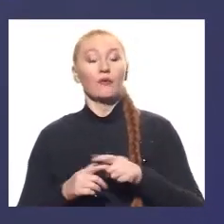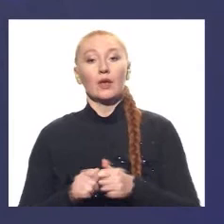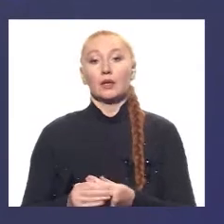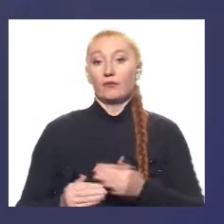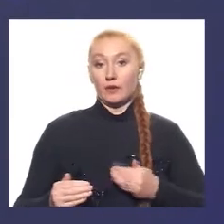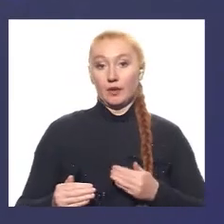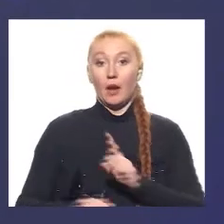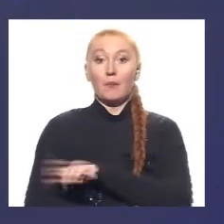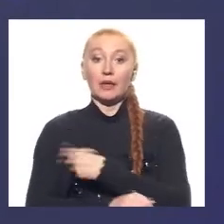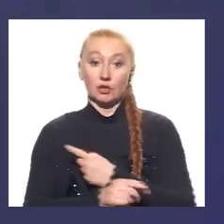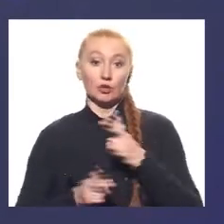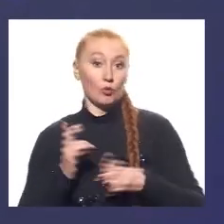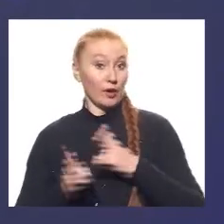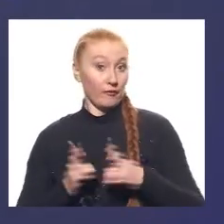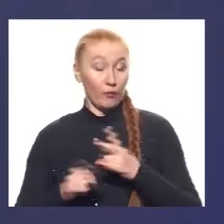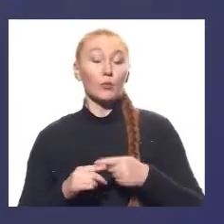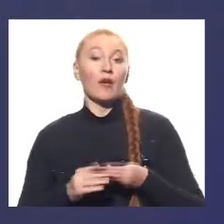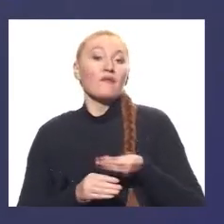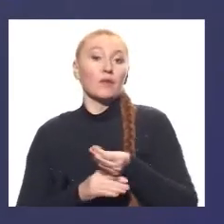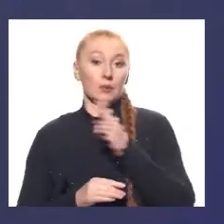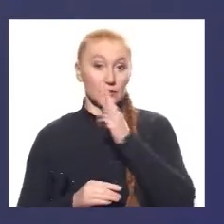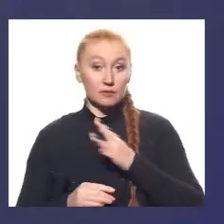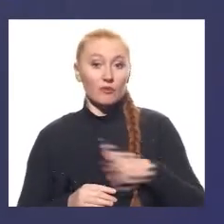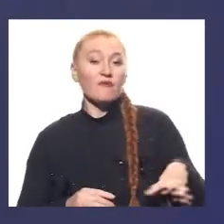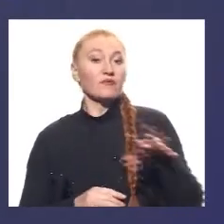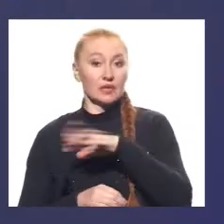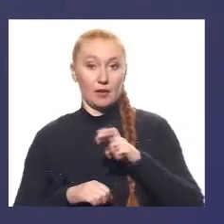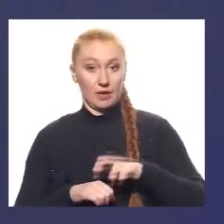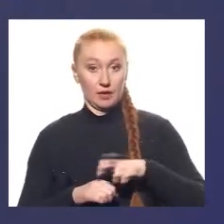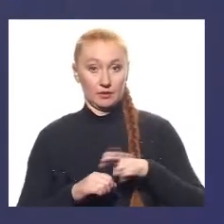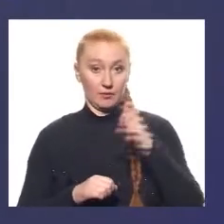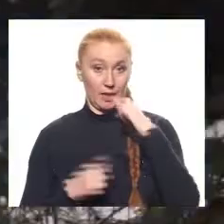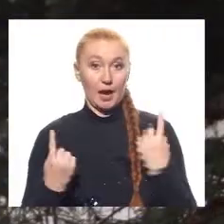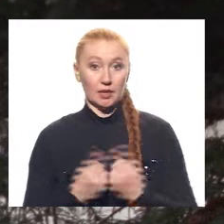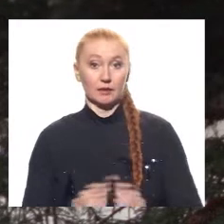відтермінувати медичну реформу та виплатити зарплатню усім лікарям країни.